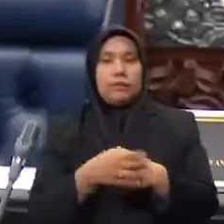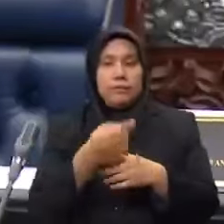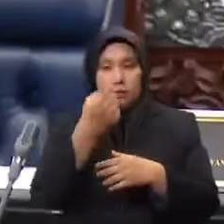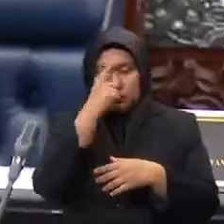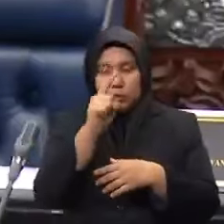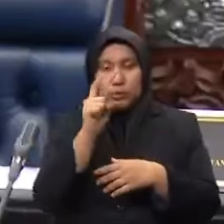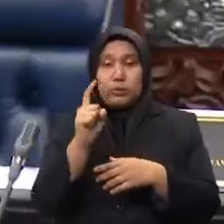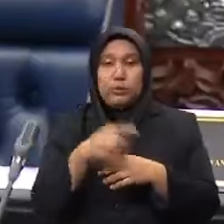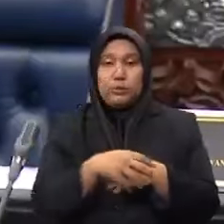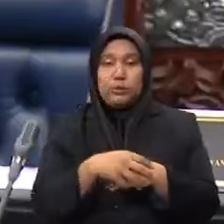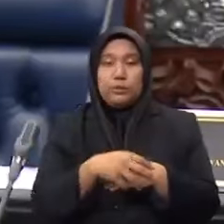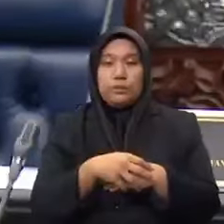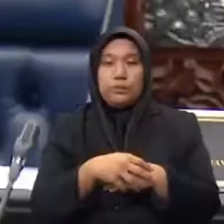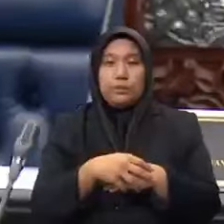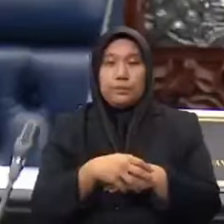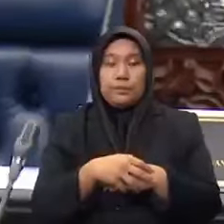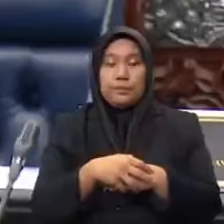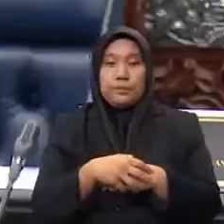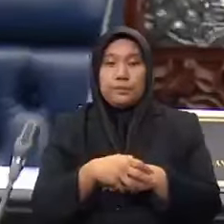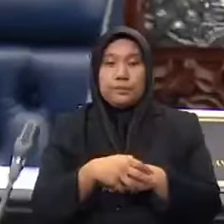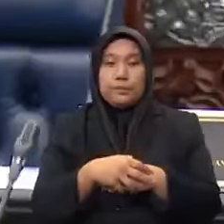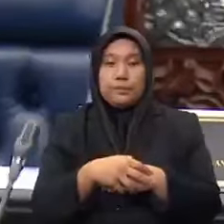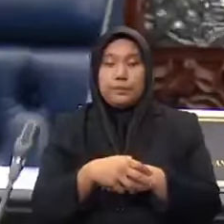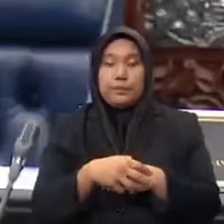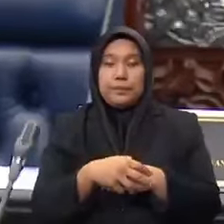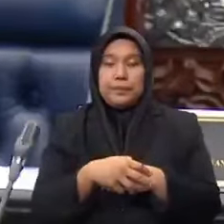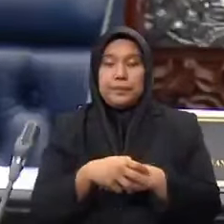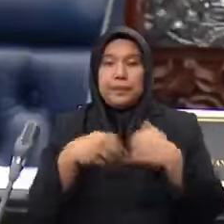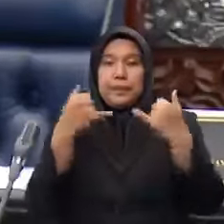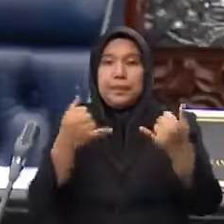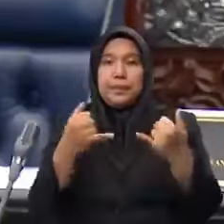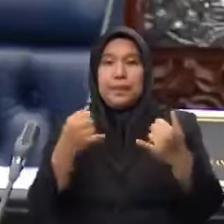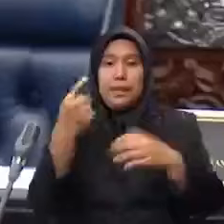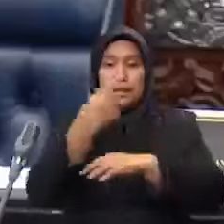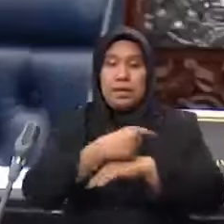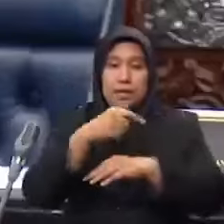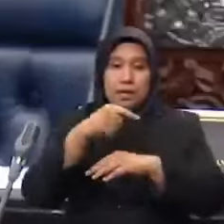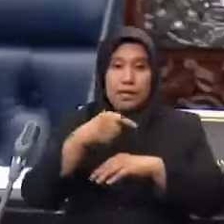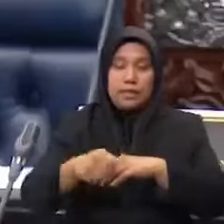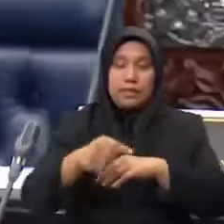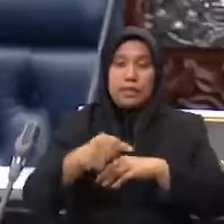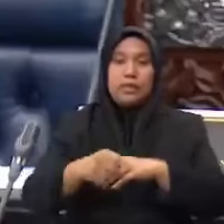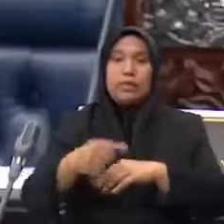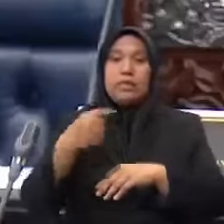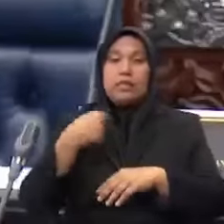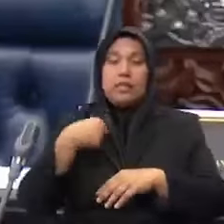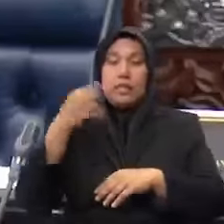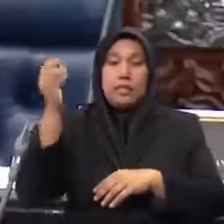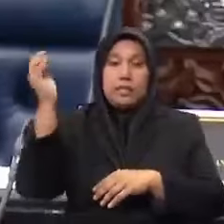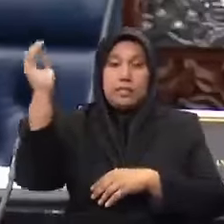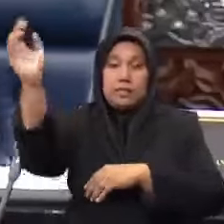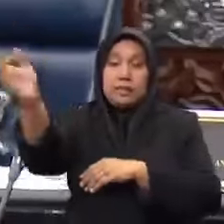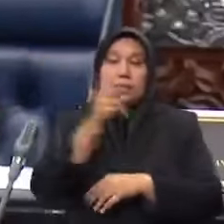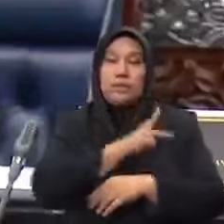Dan apakah terus seperti mana soalan, yang dikatakan kalau hari ini saya mengatakan besok minyak akan turun dan PPTPN akan